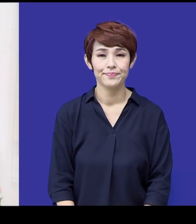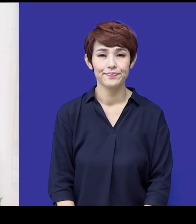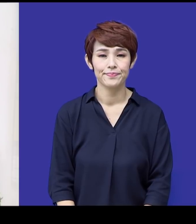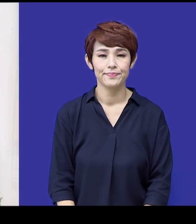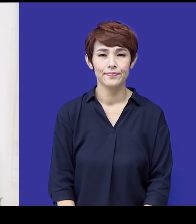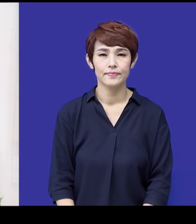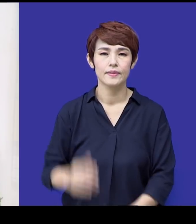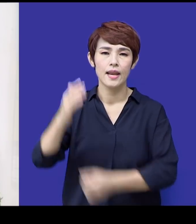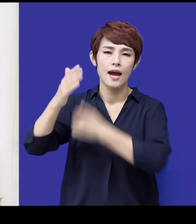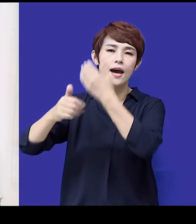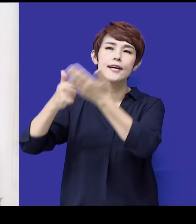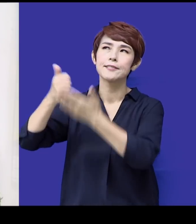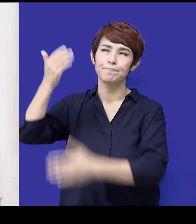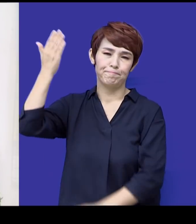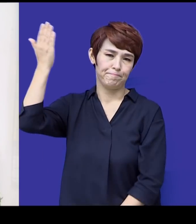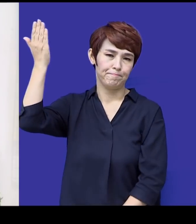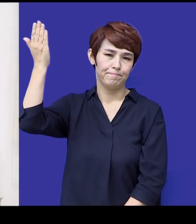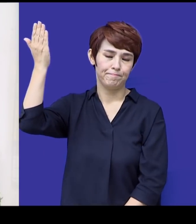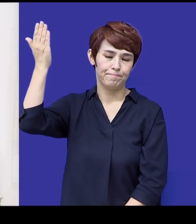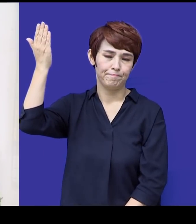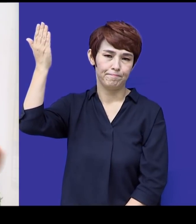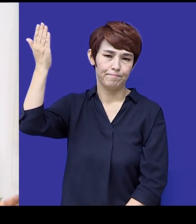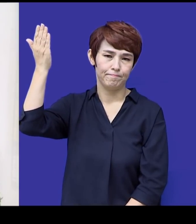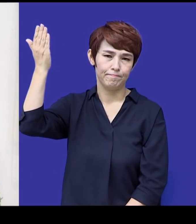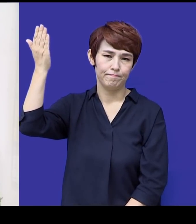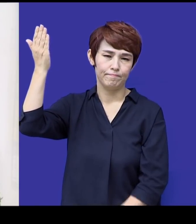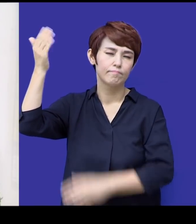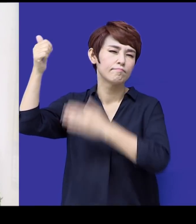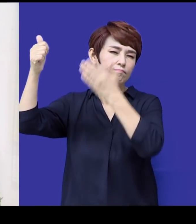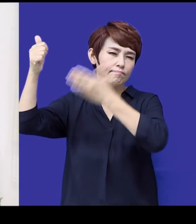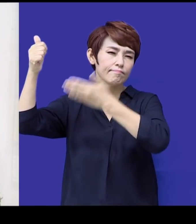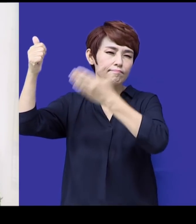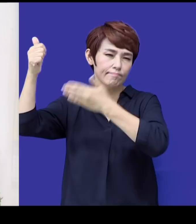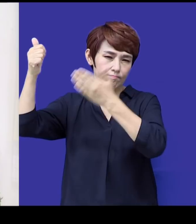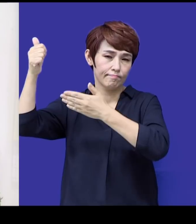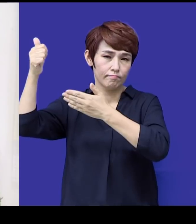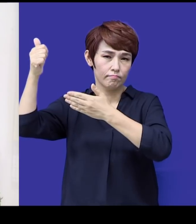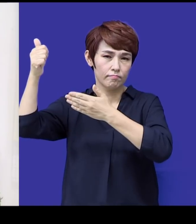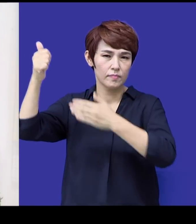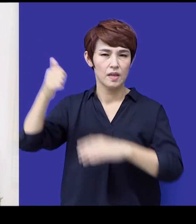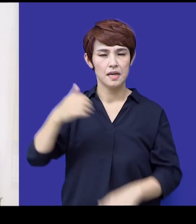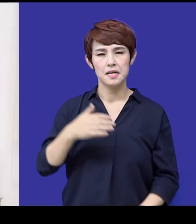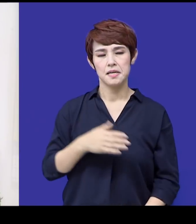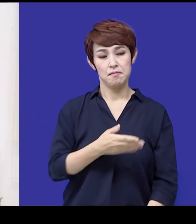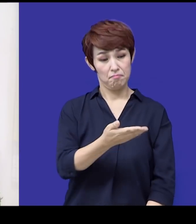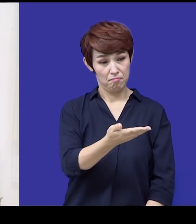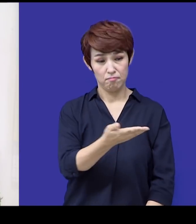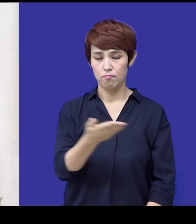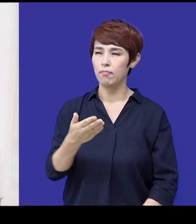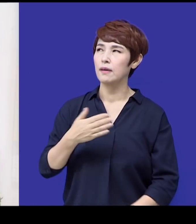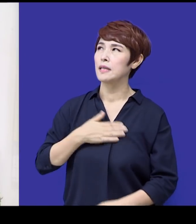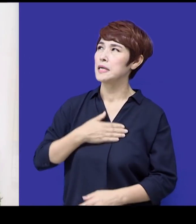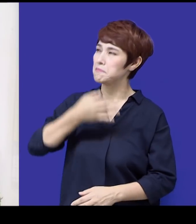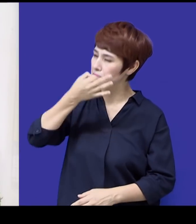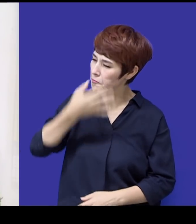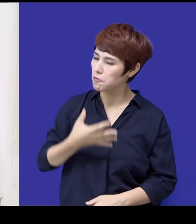우리 만드신 하나님 아버지한테 부탁을 해라. 나 지금 이렇고